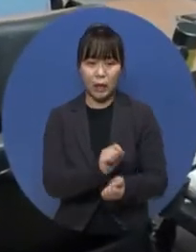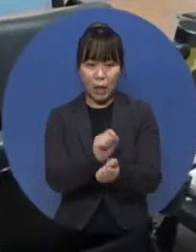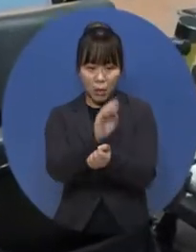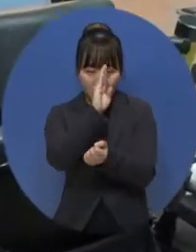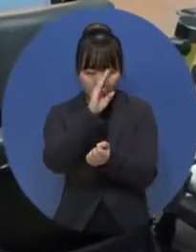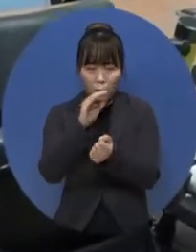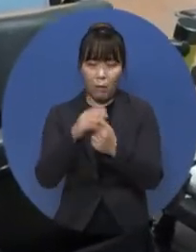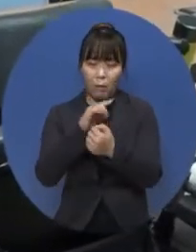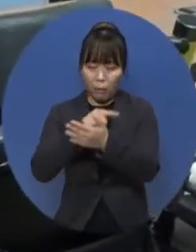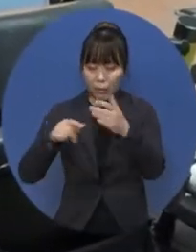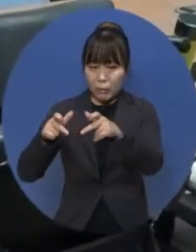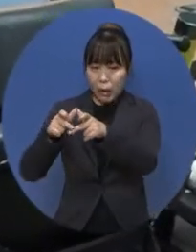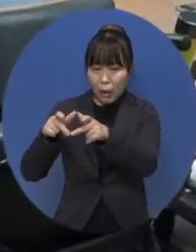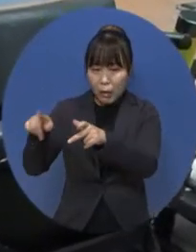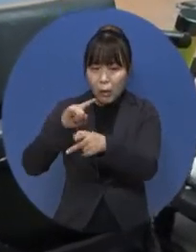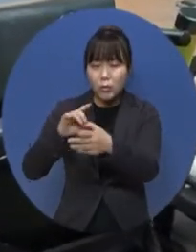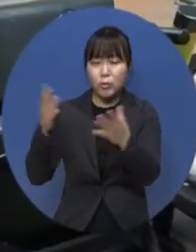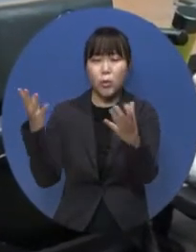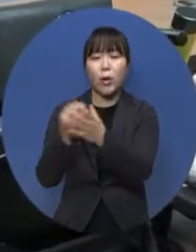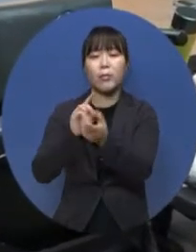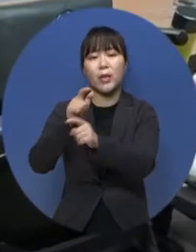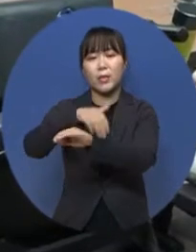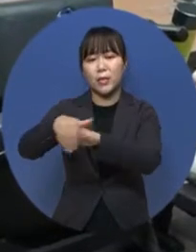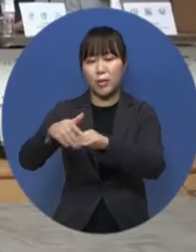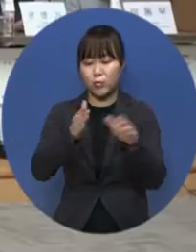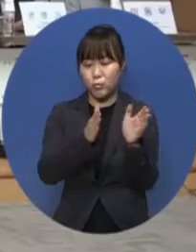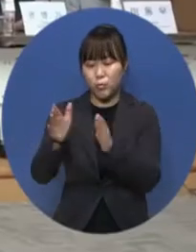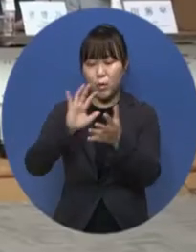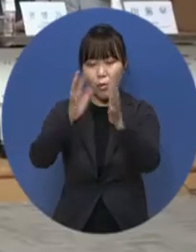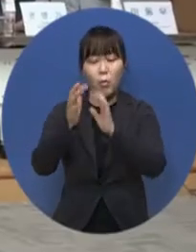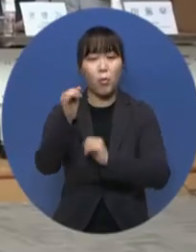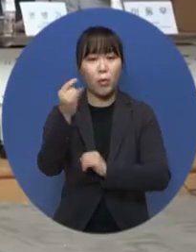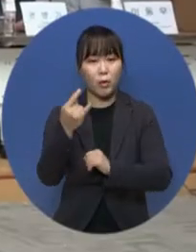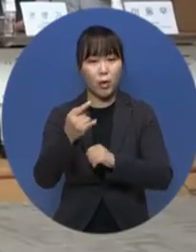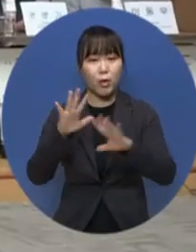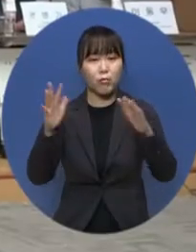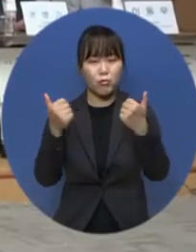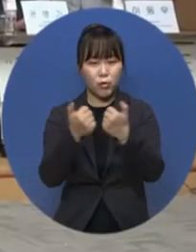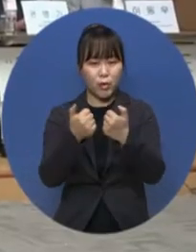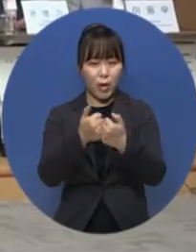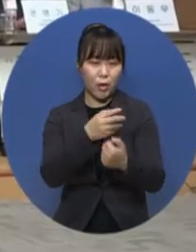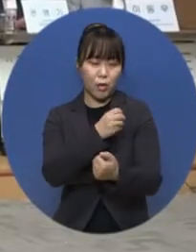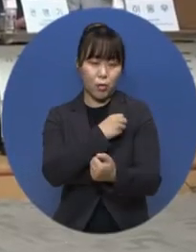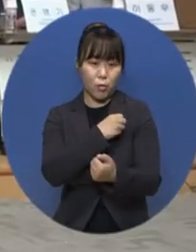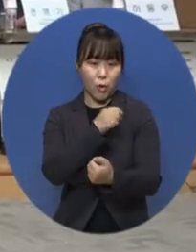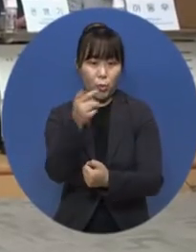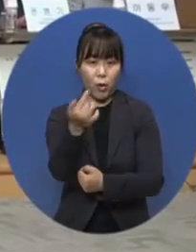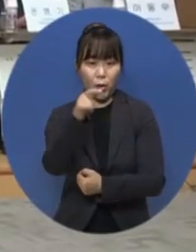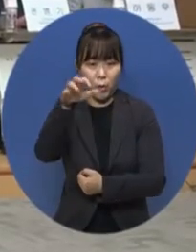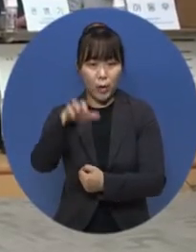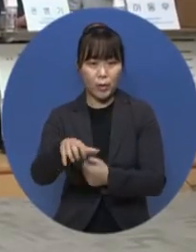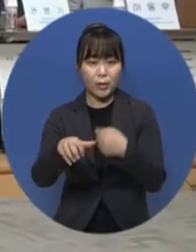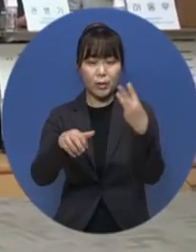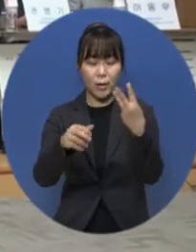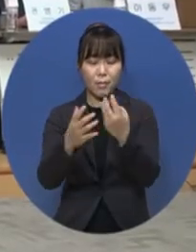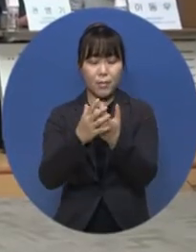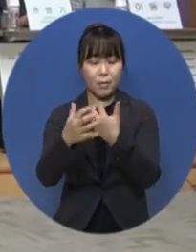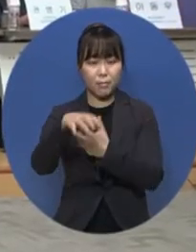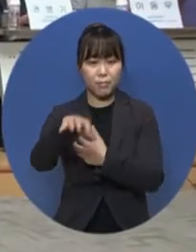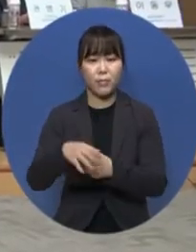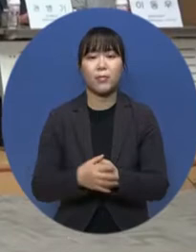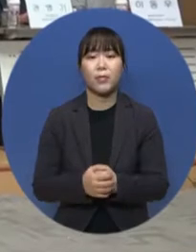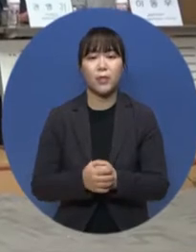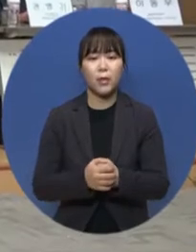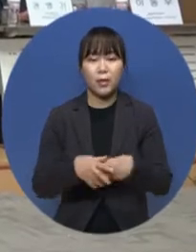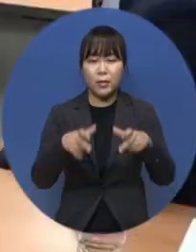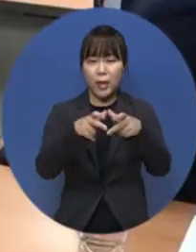감염병과 재난장애인 종합대책 마련 토론회가 열린 국회의원회관 제3 세미나실입니다. 장애인단체와